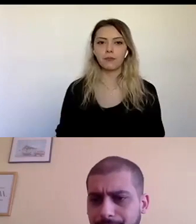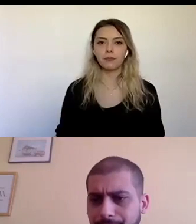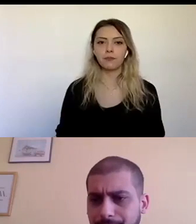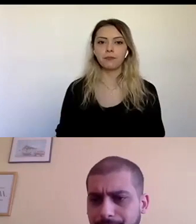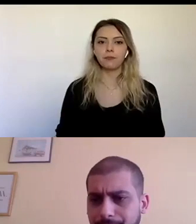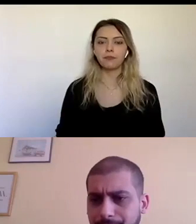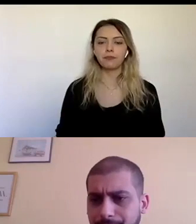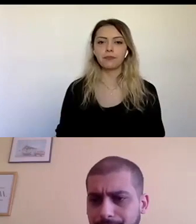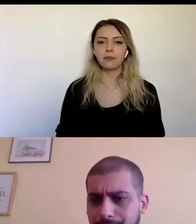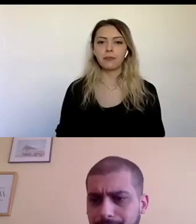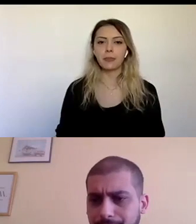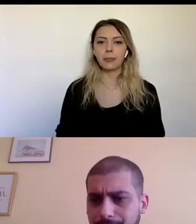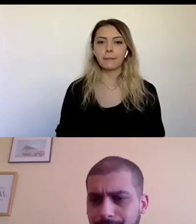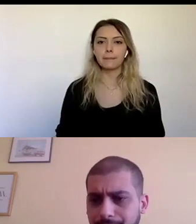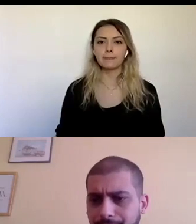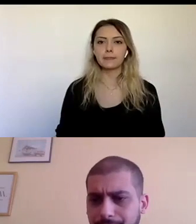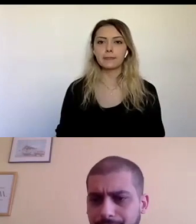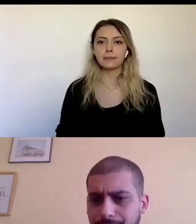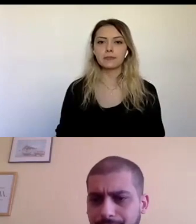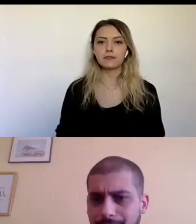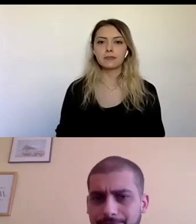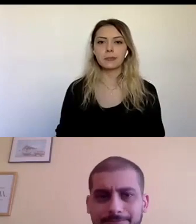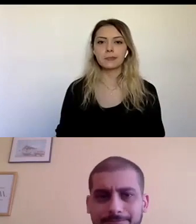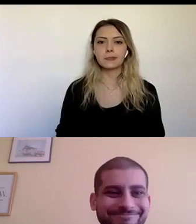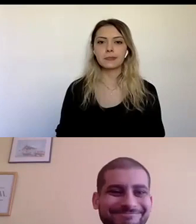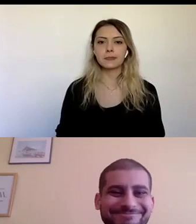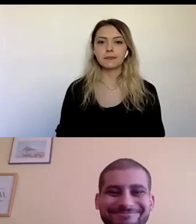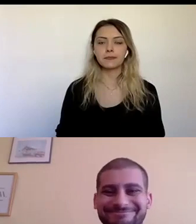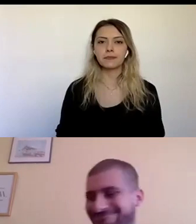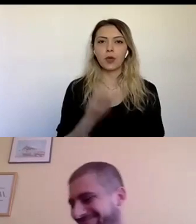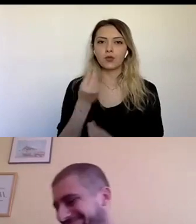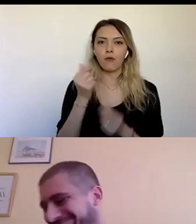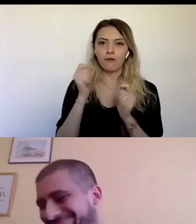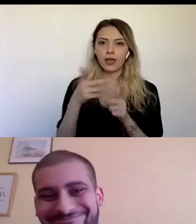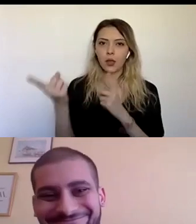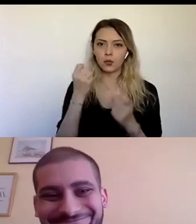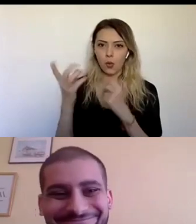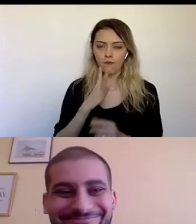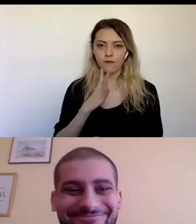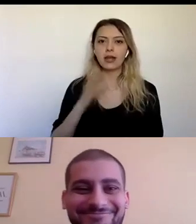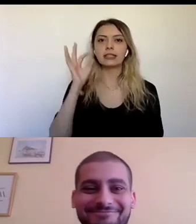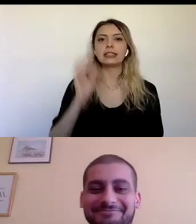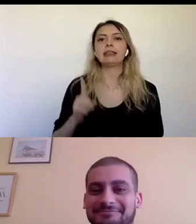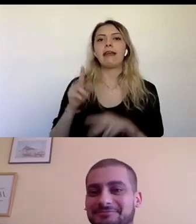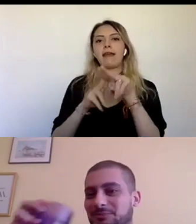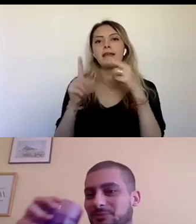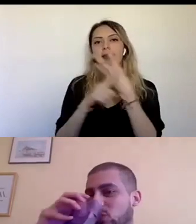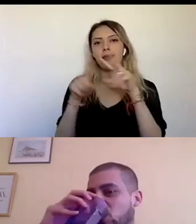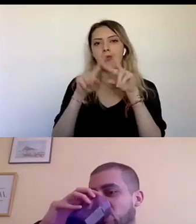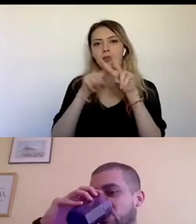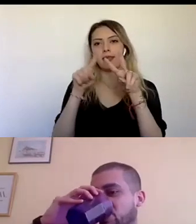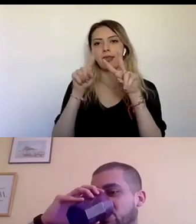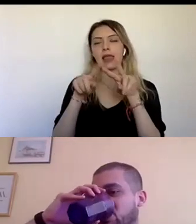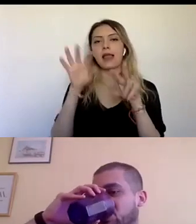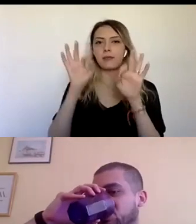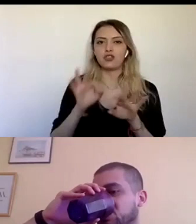Bolca soru var. Sen biraz soluklan diye uygunsa Kenan'a geçelim. Baştan bekleyen bir iki sorusu vardı onun